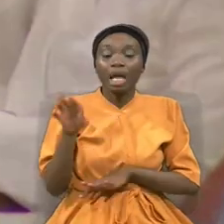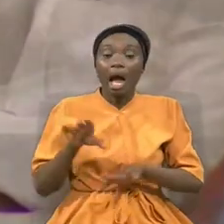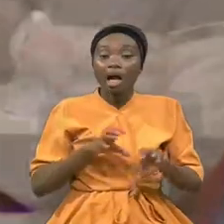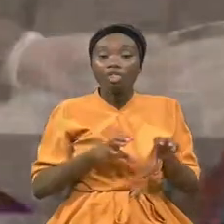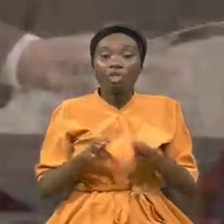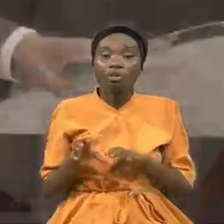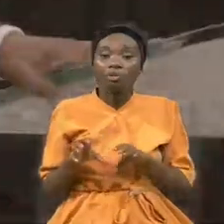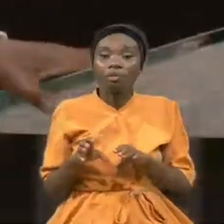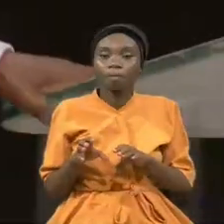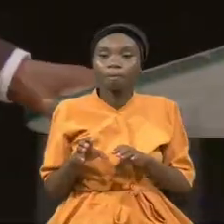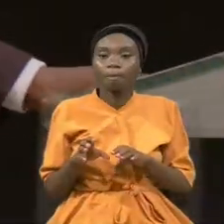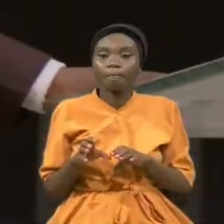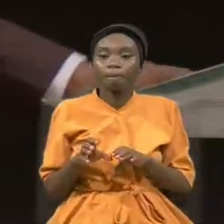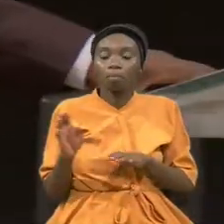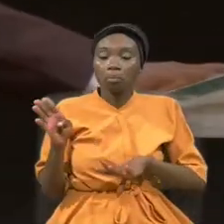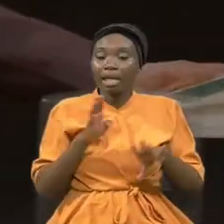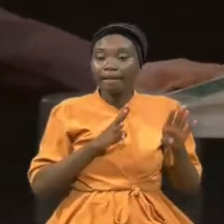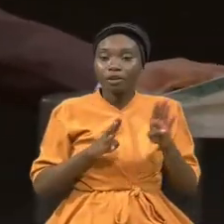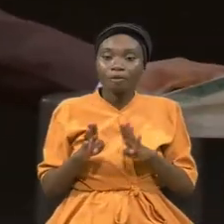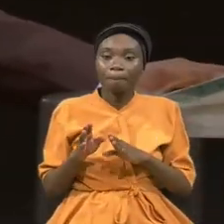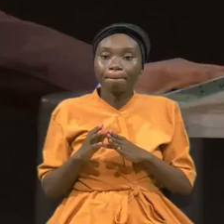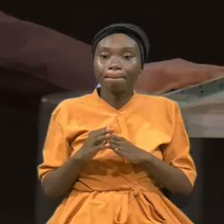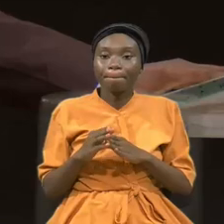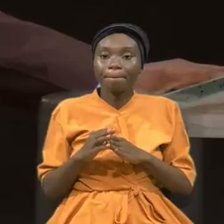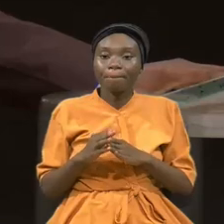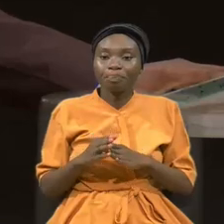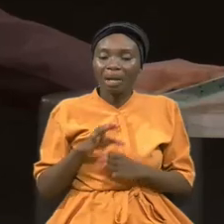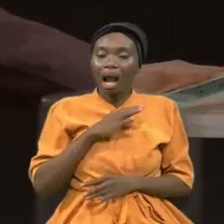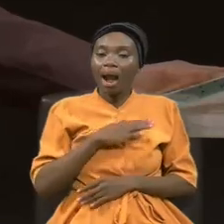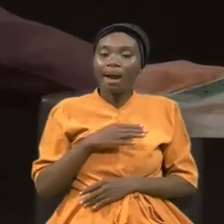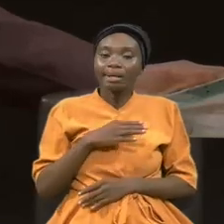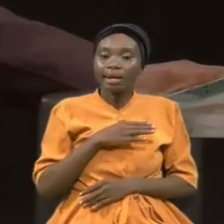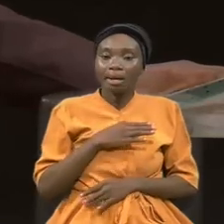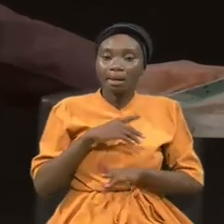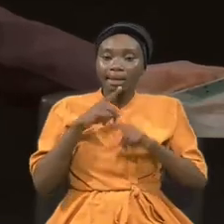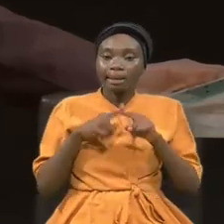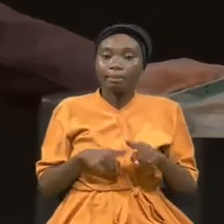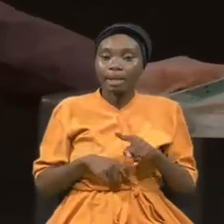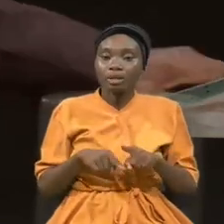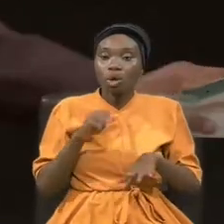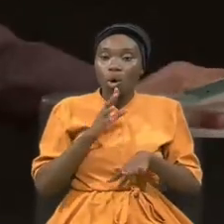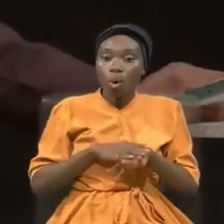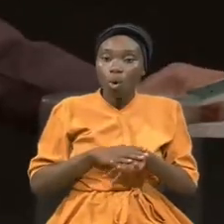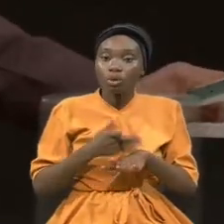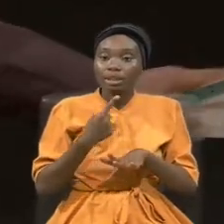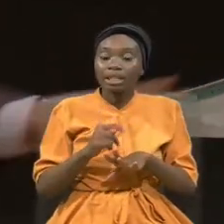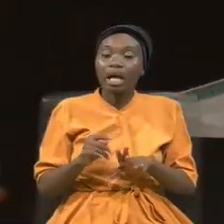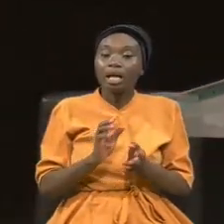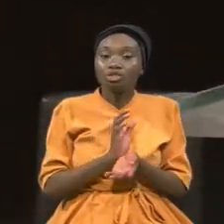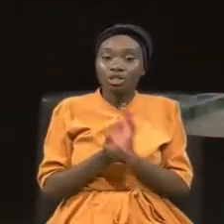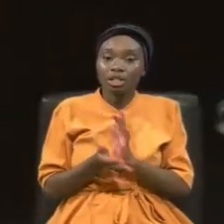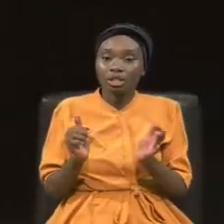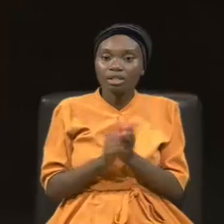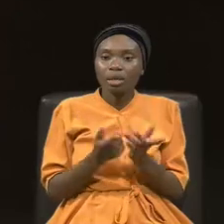Ses actes, ses actions, son comportement, son caractère, tout cela dépend